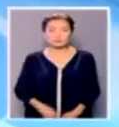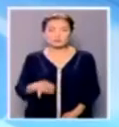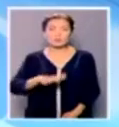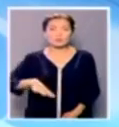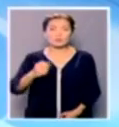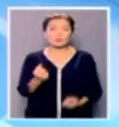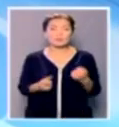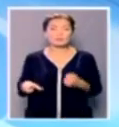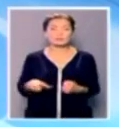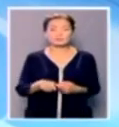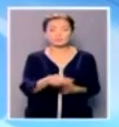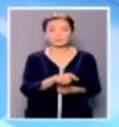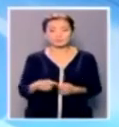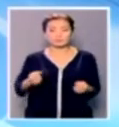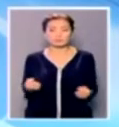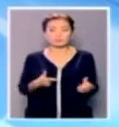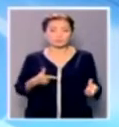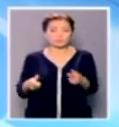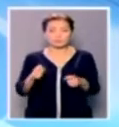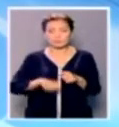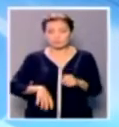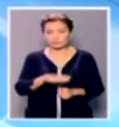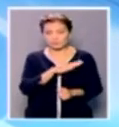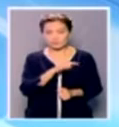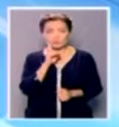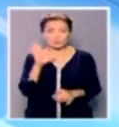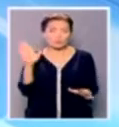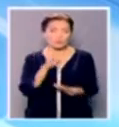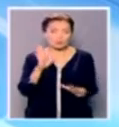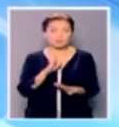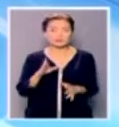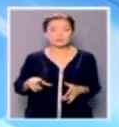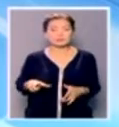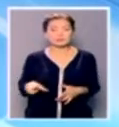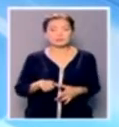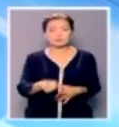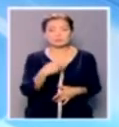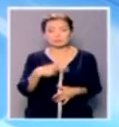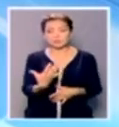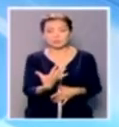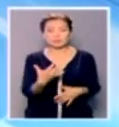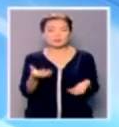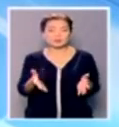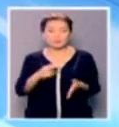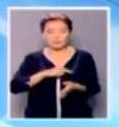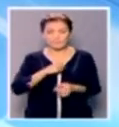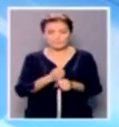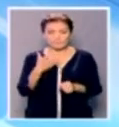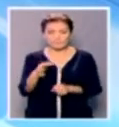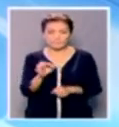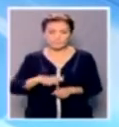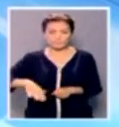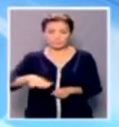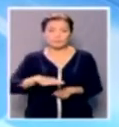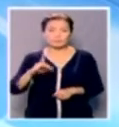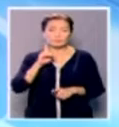Өңірдегі автокөлік жолдарының қысқа дайындығы тексерілді. Қолайсыз ауа райында тораптар үшін 22 техника жұмылдырылмақ. Облыс